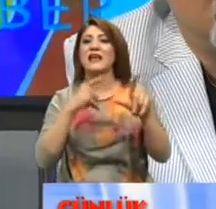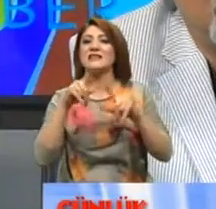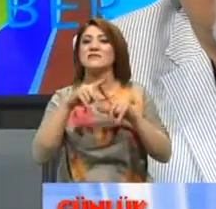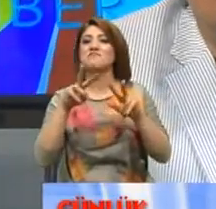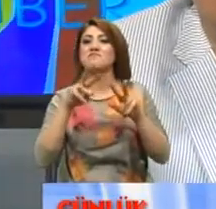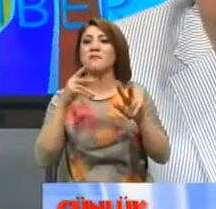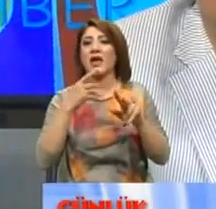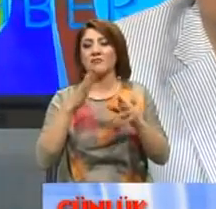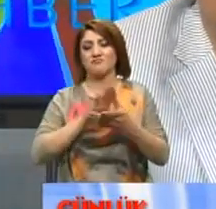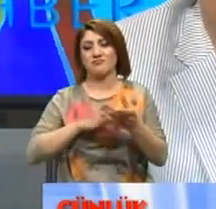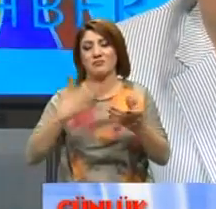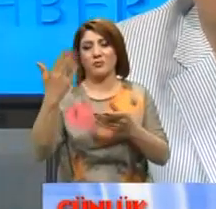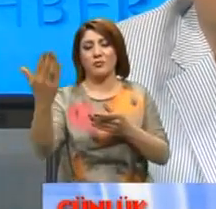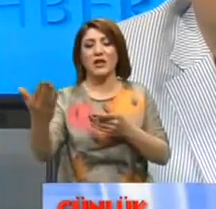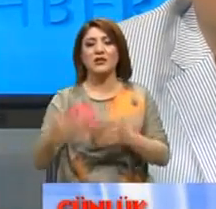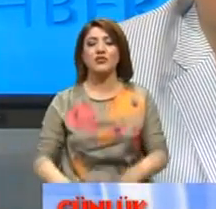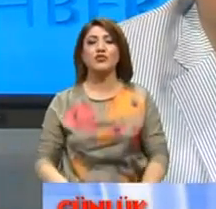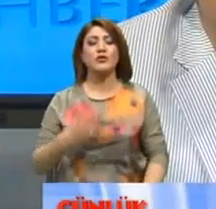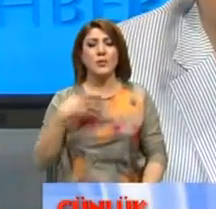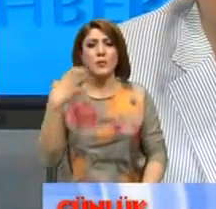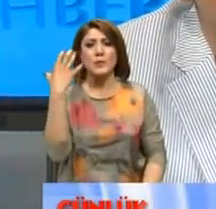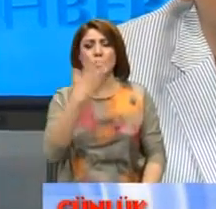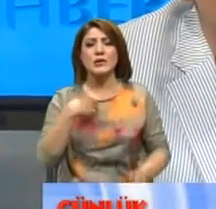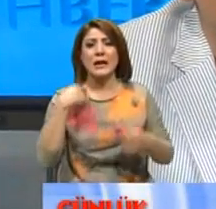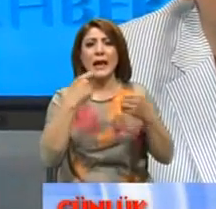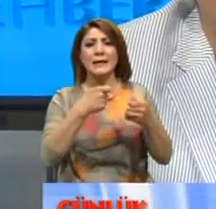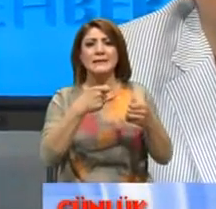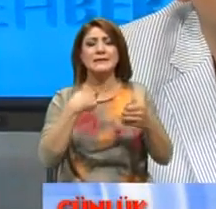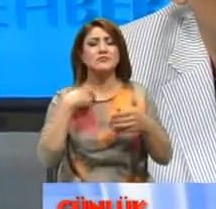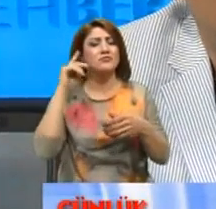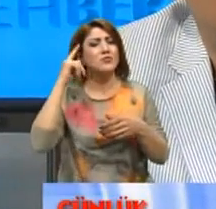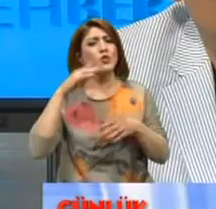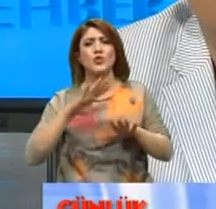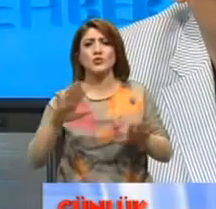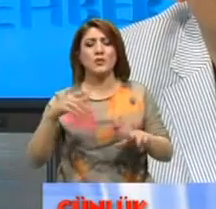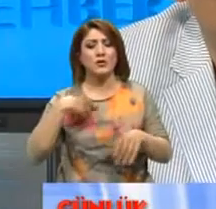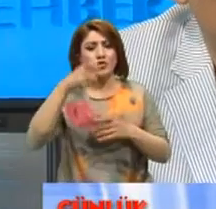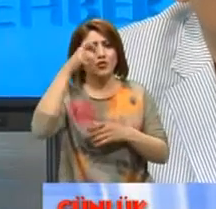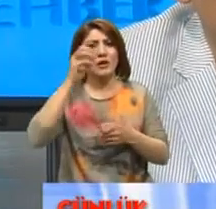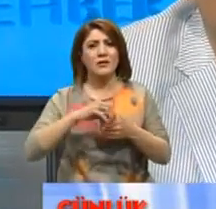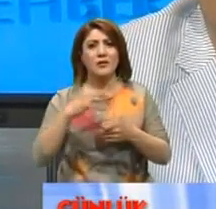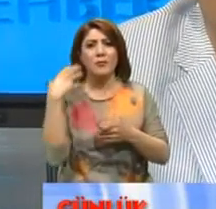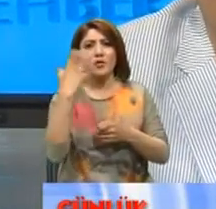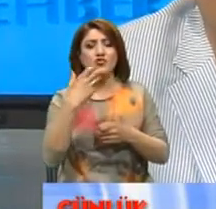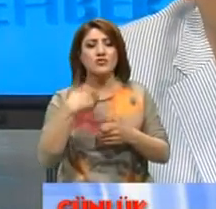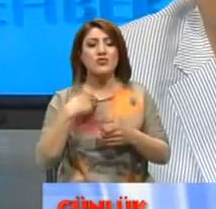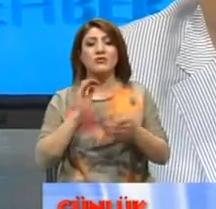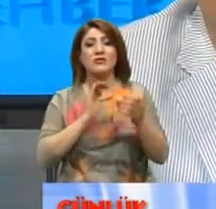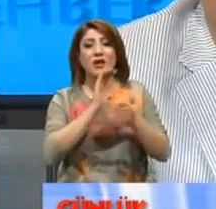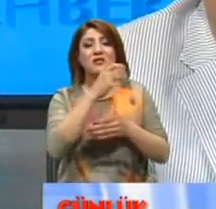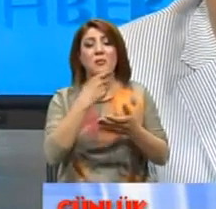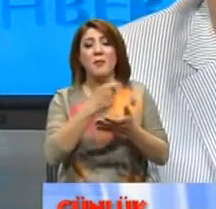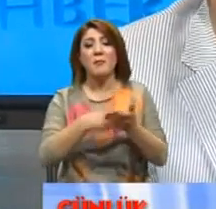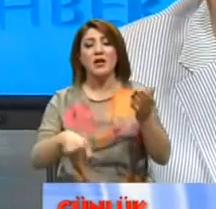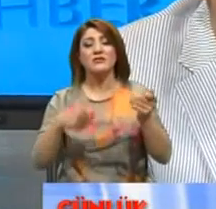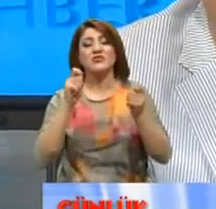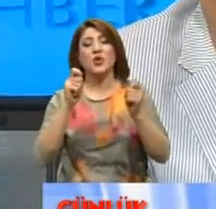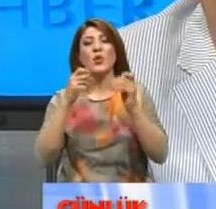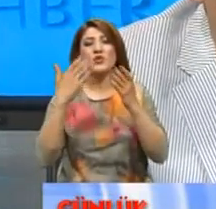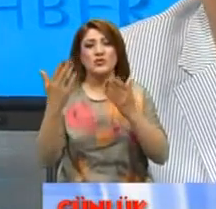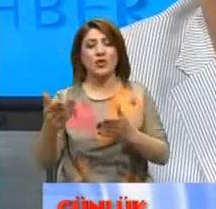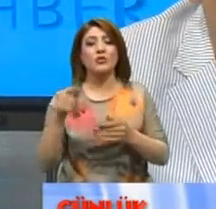Çünkü dediğim gibi Türkiye'de sadece müzisyen olmak, sadece müzisyenlikle hayatını idame ettirmek çok kolay bir şey değil.